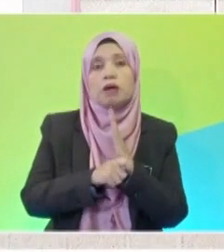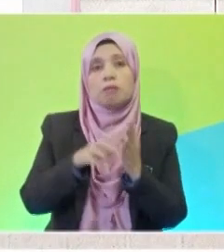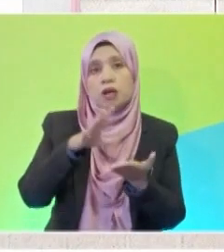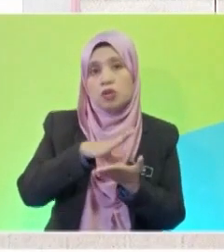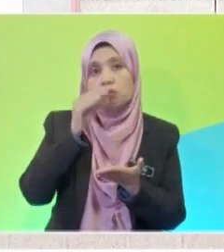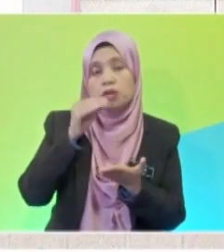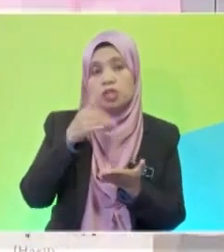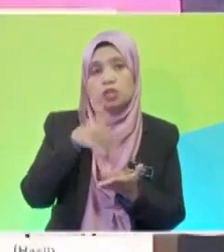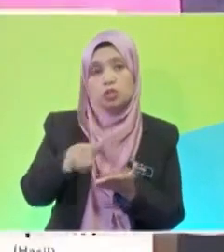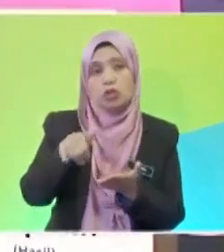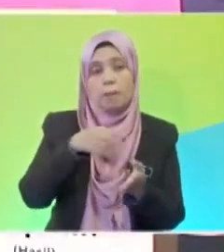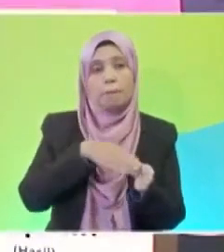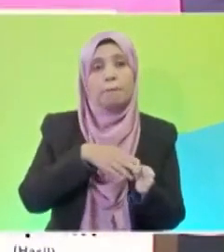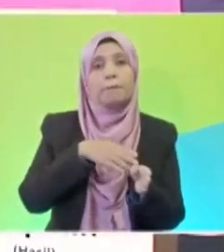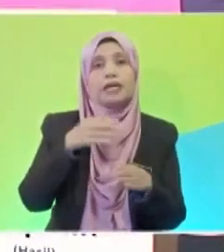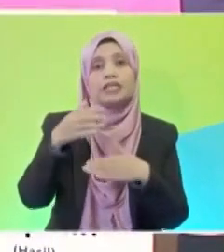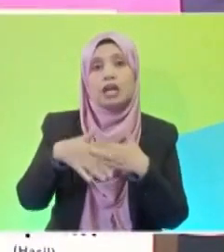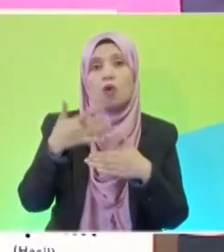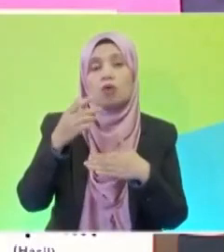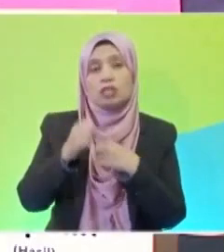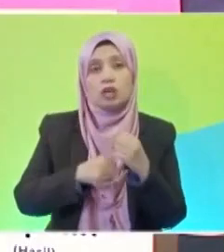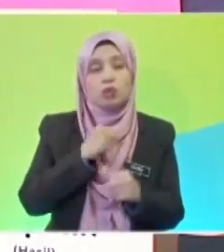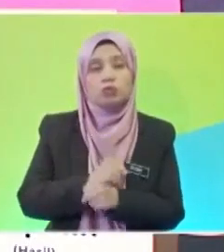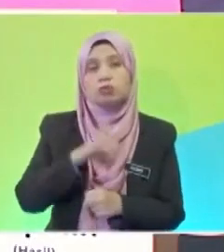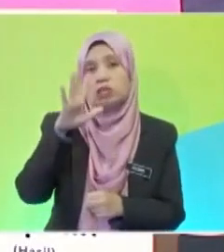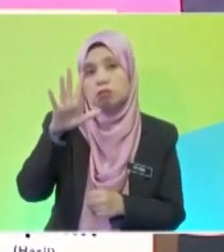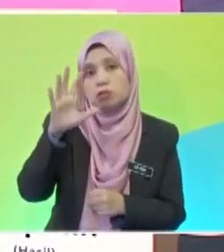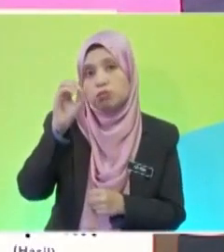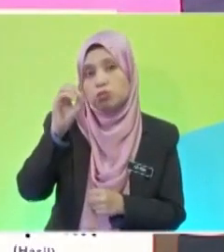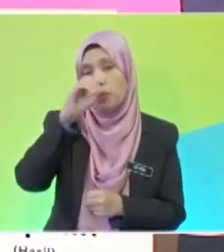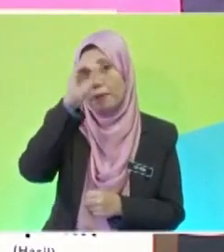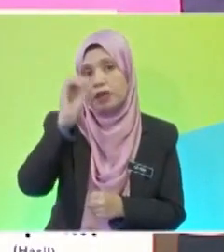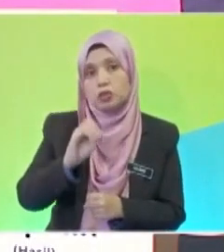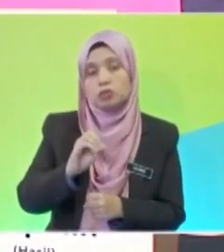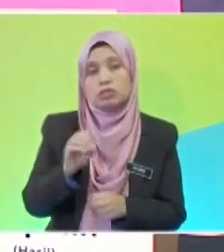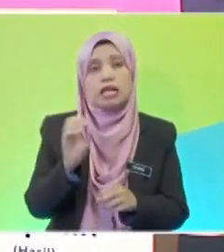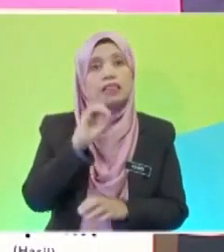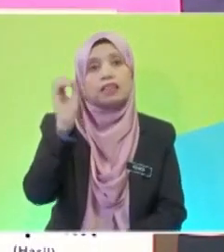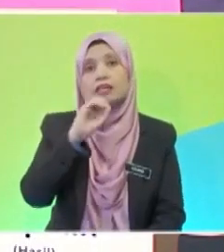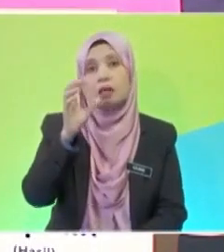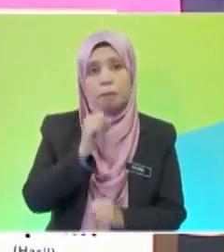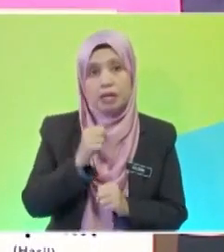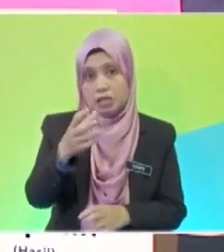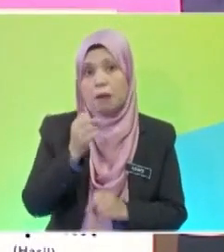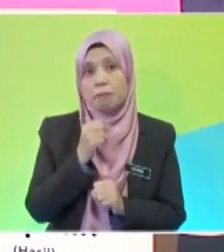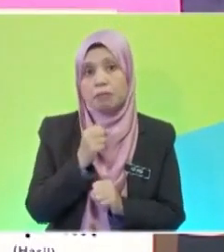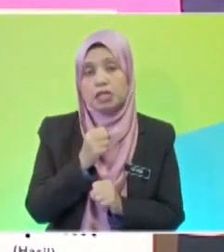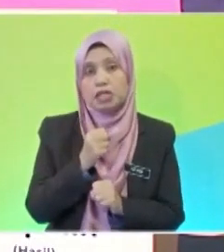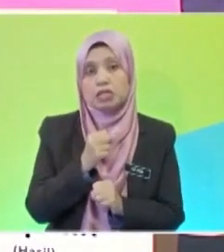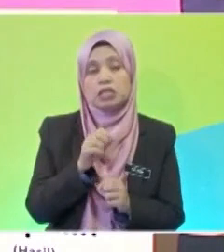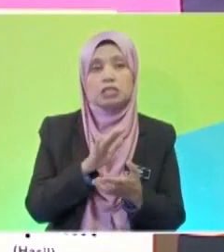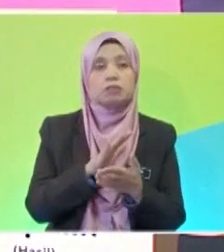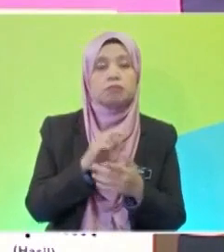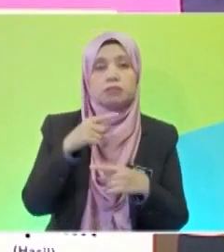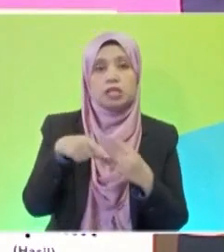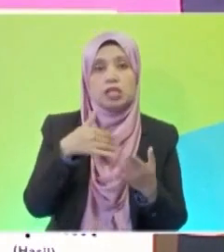Jika yuran pada awal tahun ni 50% tidak dapat dikutip, Nisa. Baik. Bila yuran tak dapat